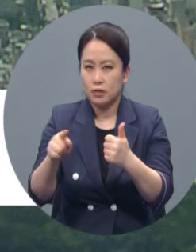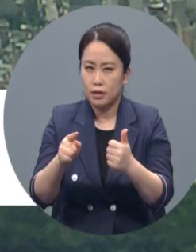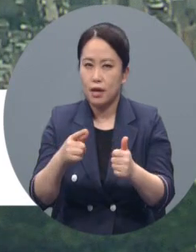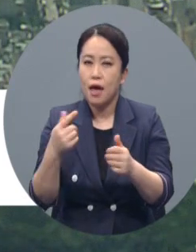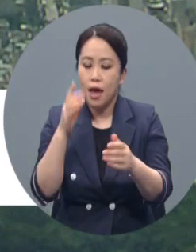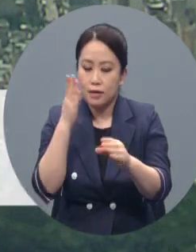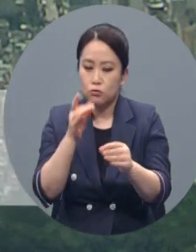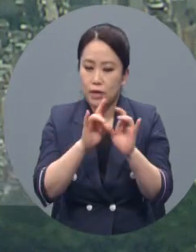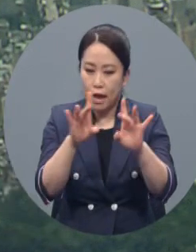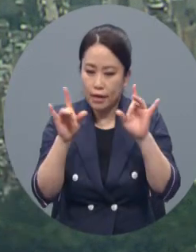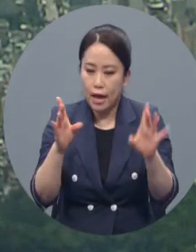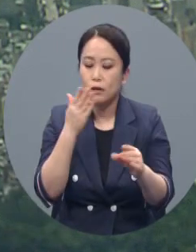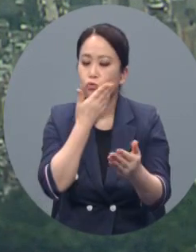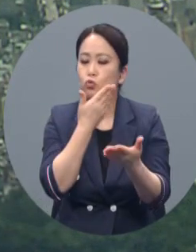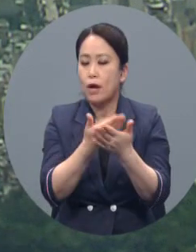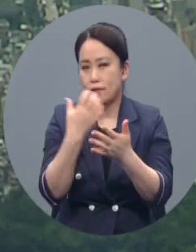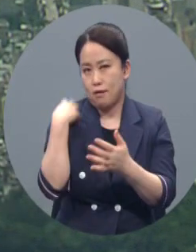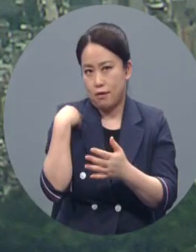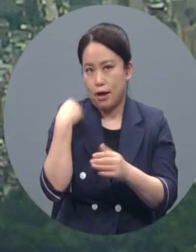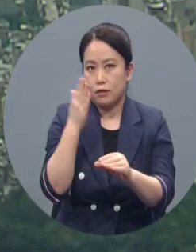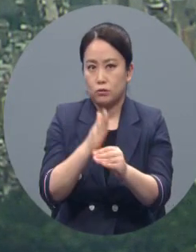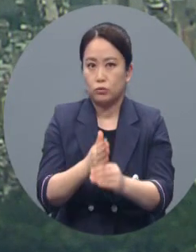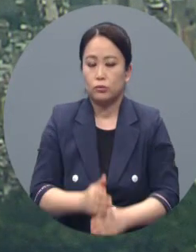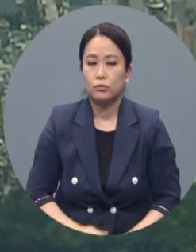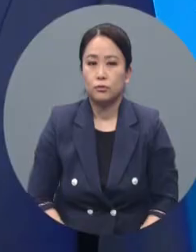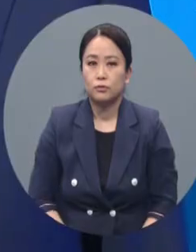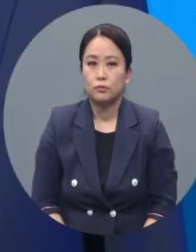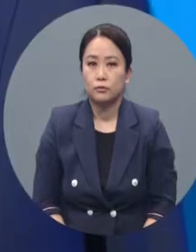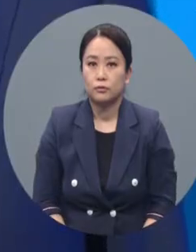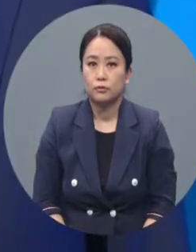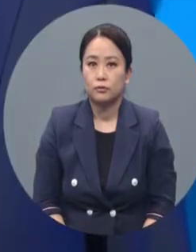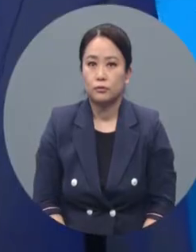있습니다. 민성빈 기자입니다.